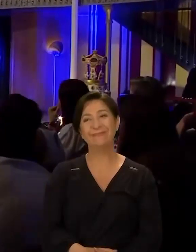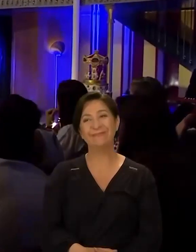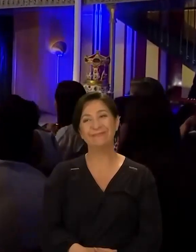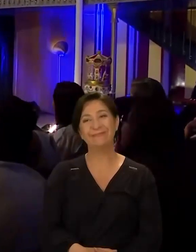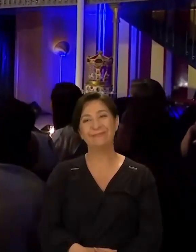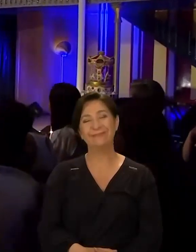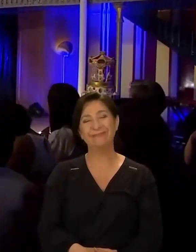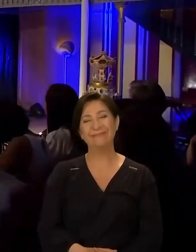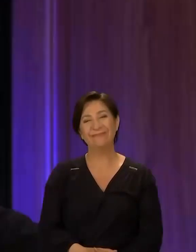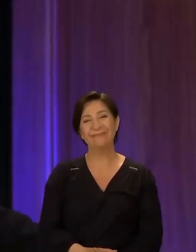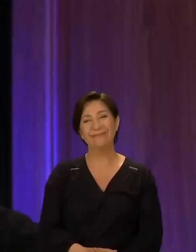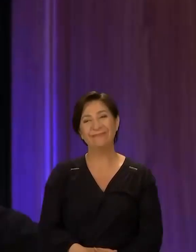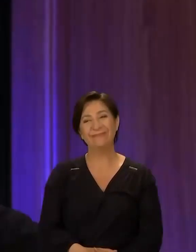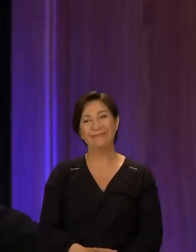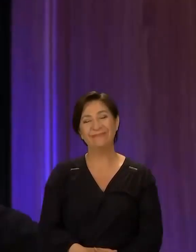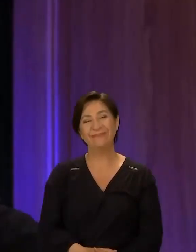dakika ya.